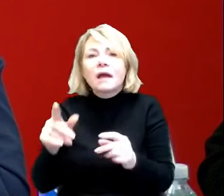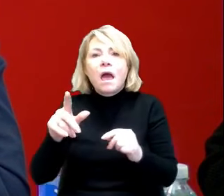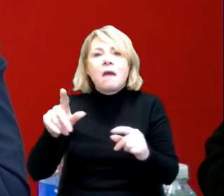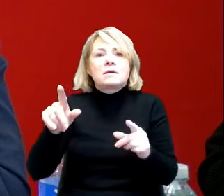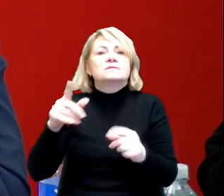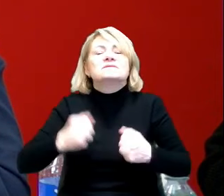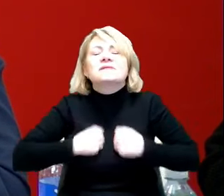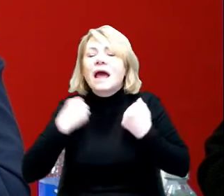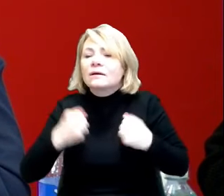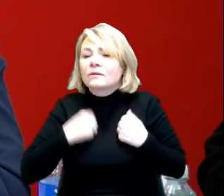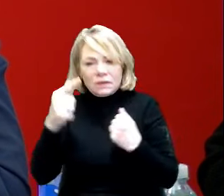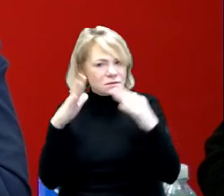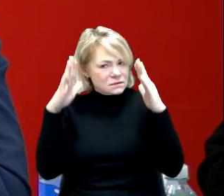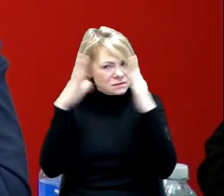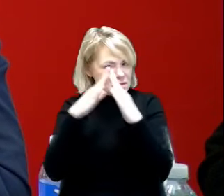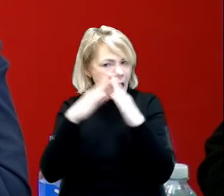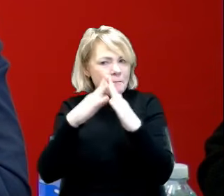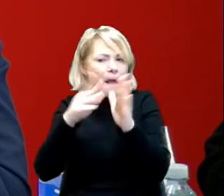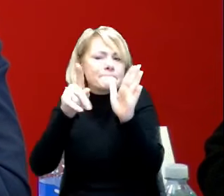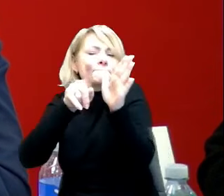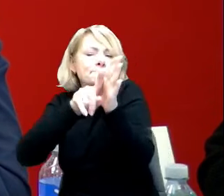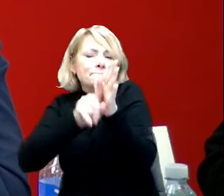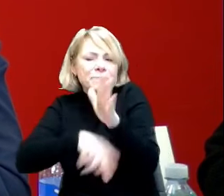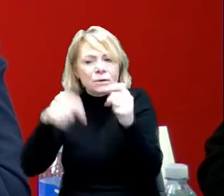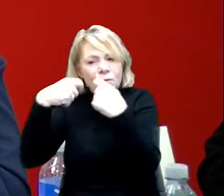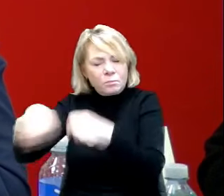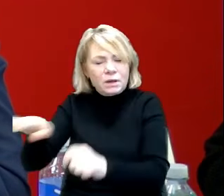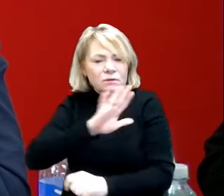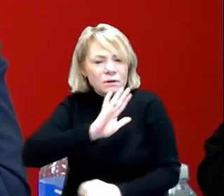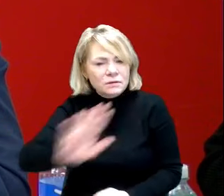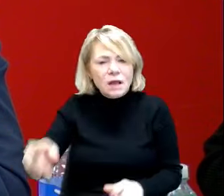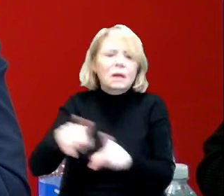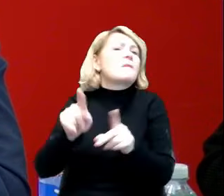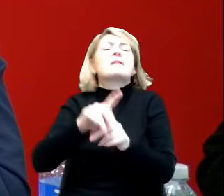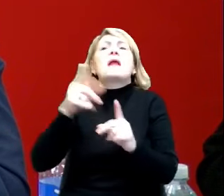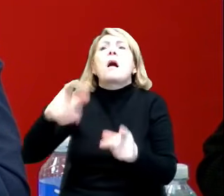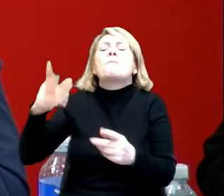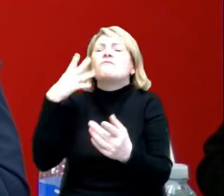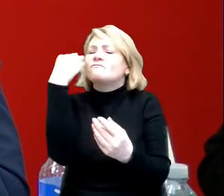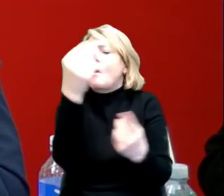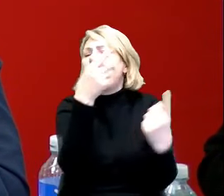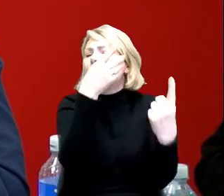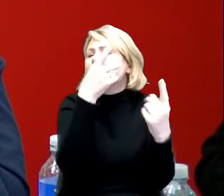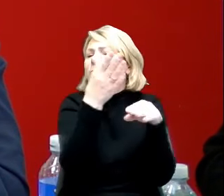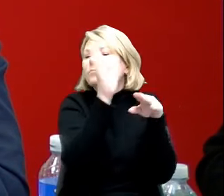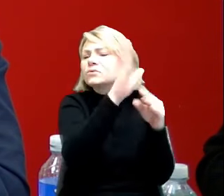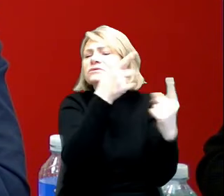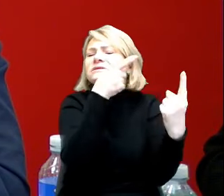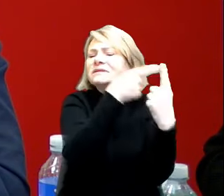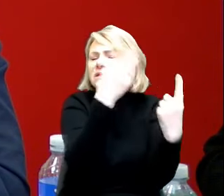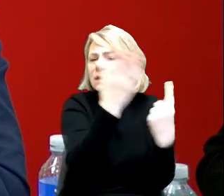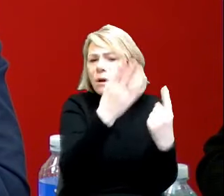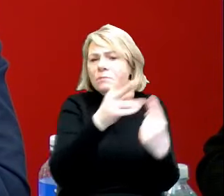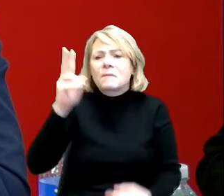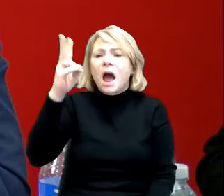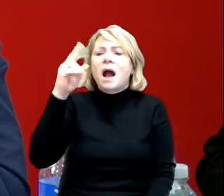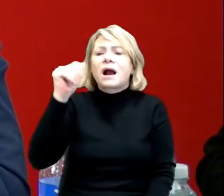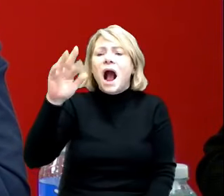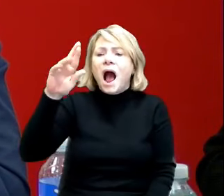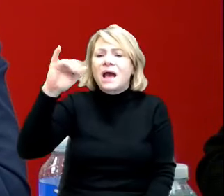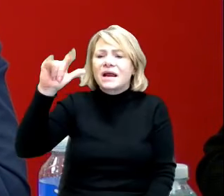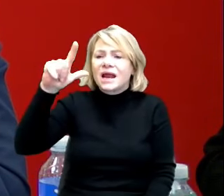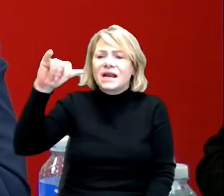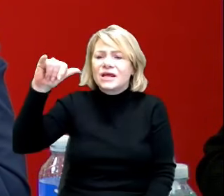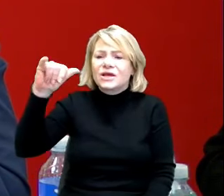ir neaišku su kokia paskirtim ir neaišku kaip būtų karalijonas naudojamas ir daug kitų dalykų pavyko įtikinti tuometinę vyriausybę